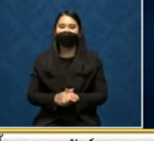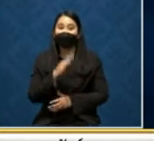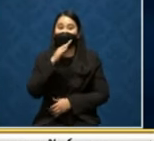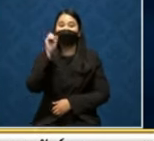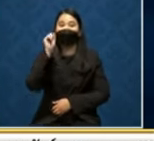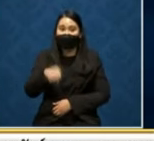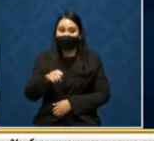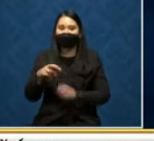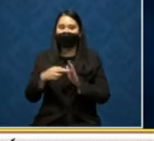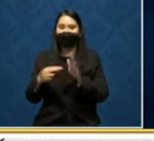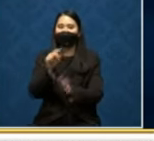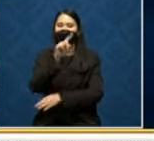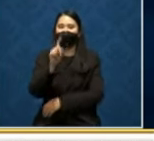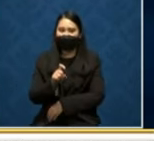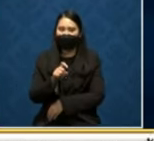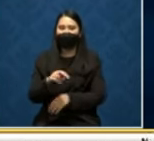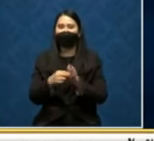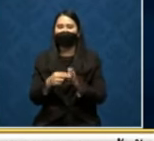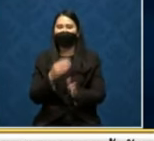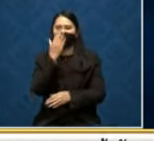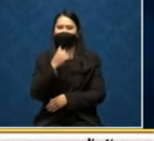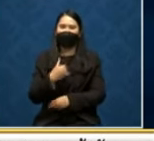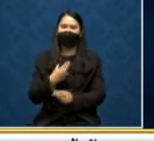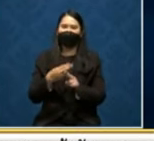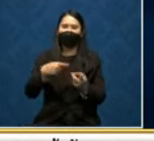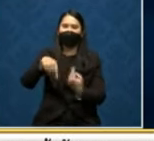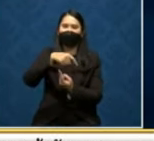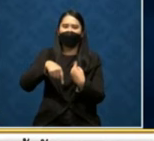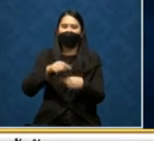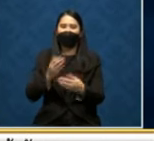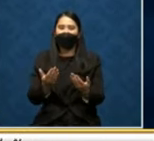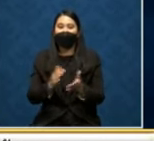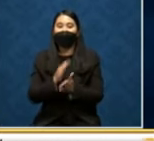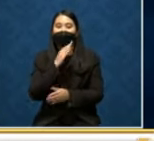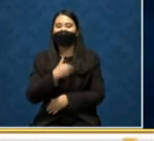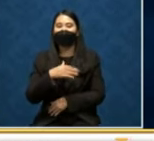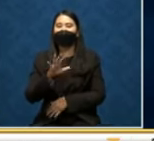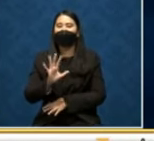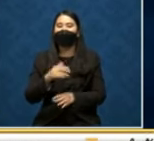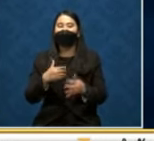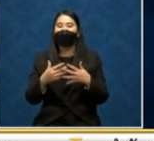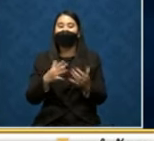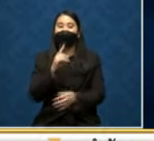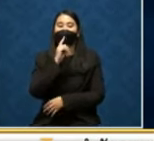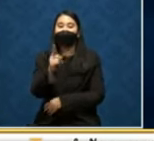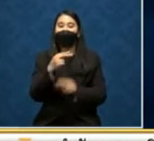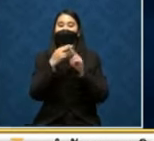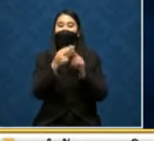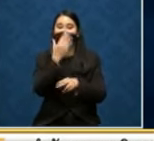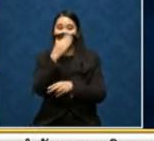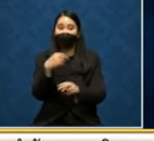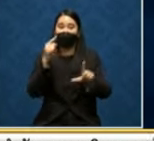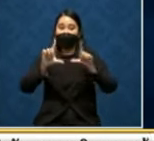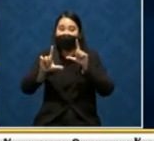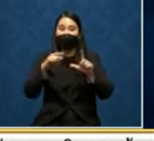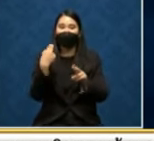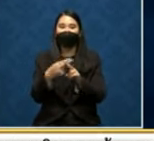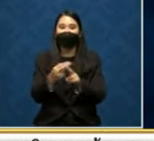ต้องตั้งข้อสังเกตนะครับว่าคนประเภทนี้ทำไมวนเวียนอยู่แต่กับเรื่องพวกนี้แต่ถ้าไม่ใช่ท่านก็ไปฟ้องร้องเอาเองเพราะว่าไลน์มันเขียนชื่อ